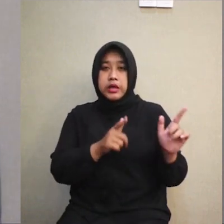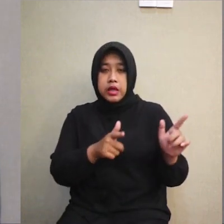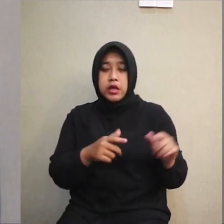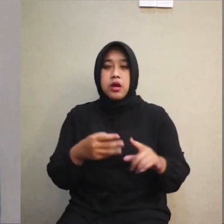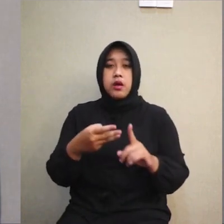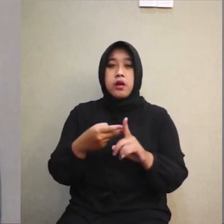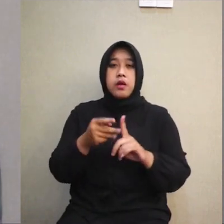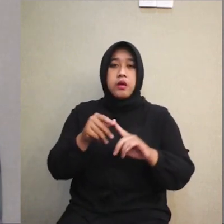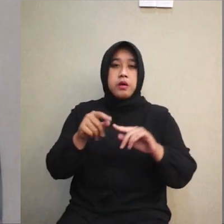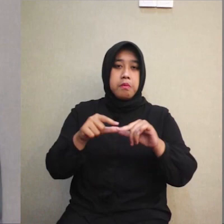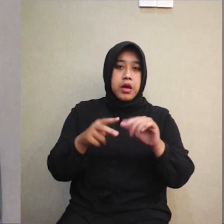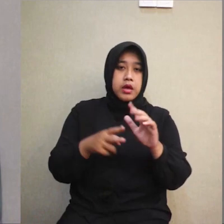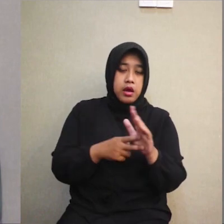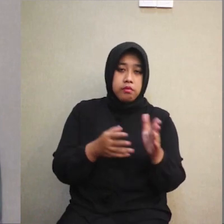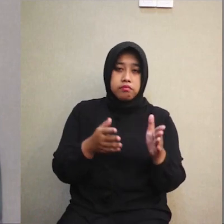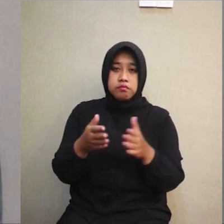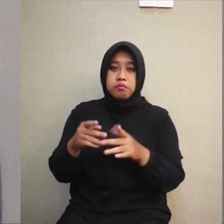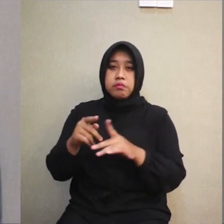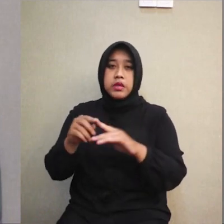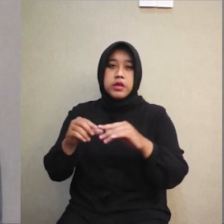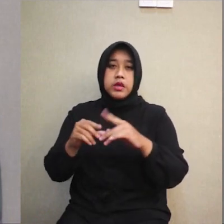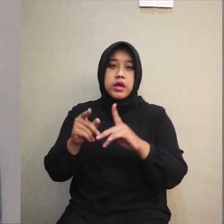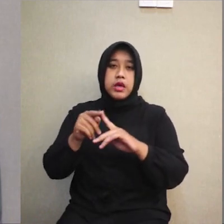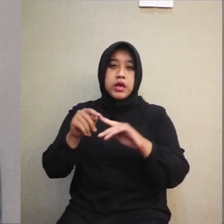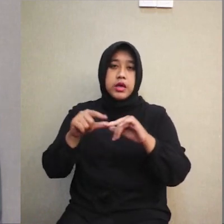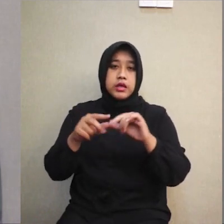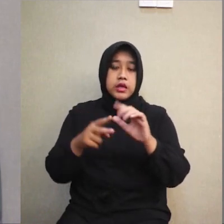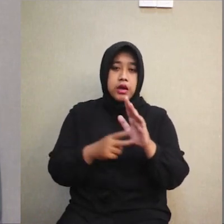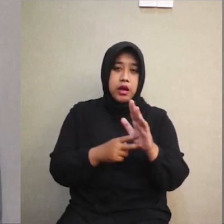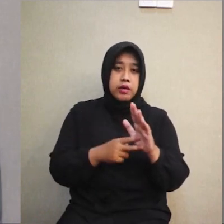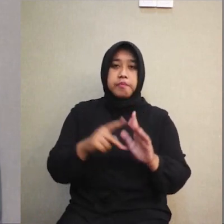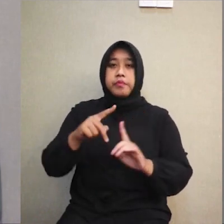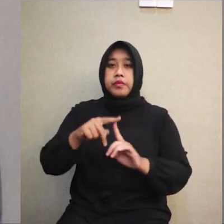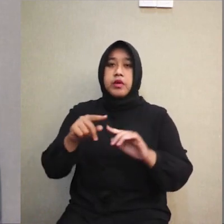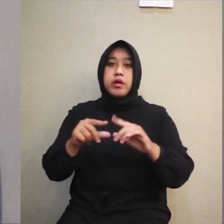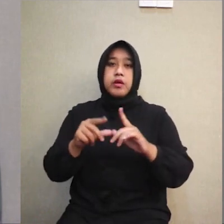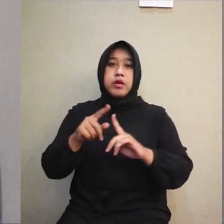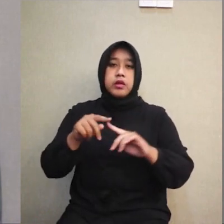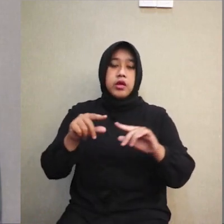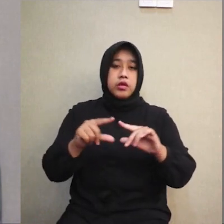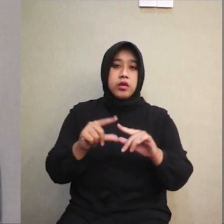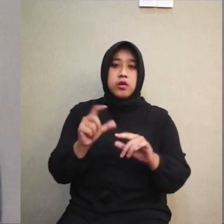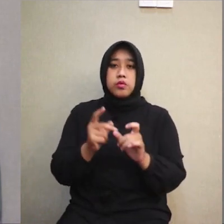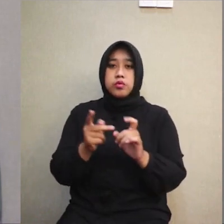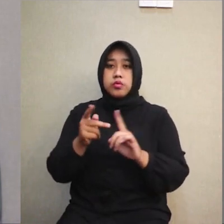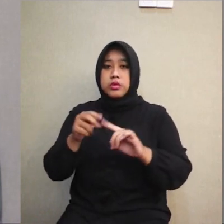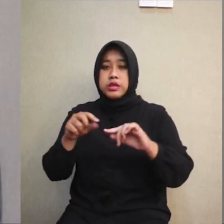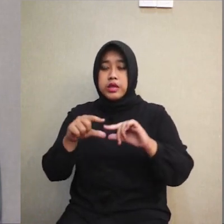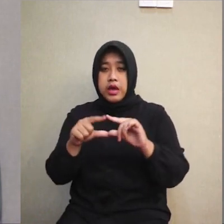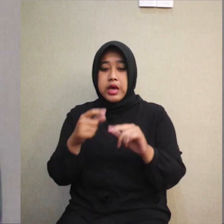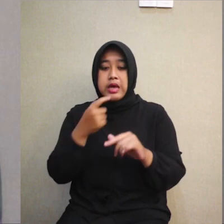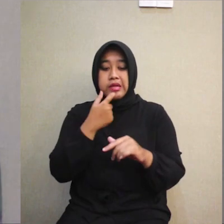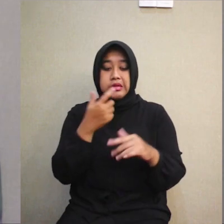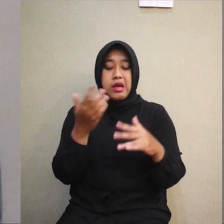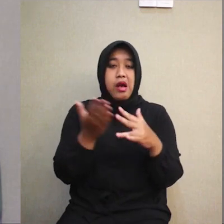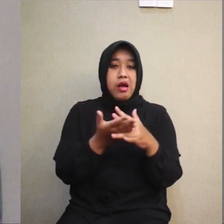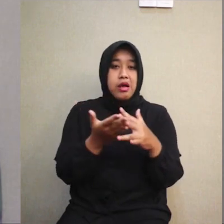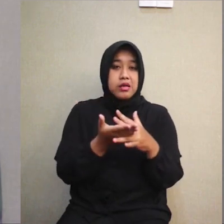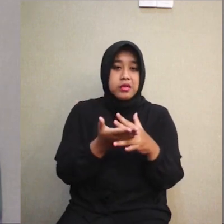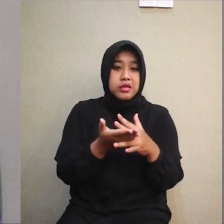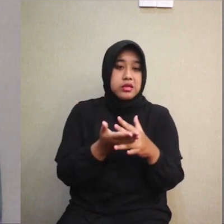nah kemudian selanjutnya terkait dengan akses untuk mendapatkan bantuan